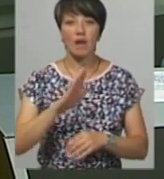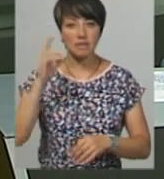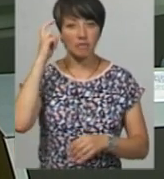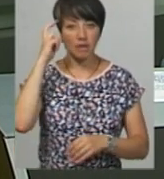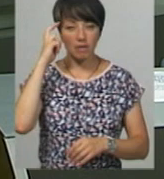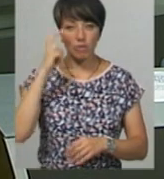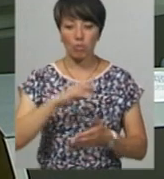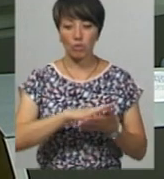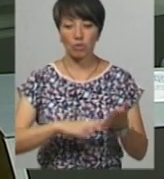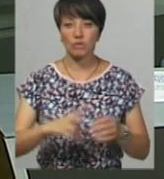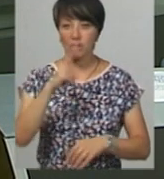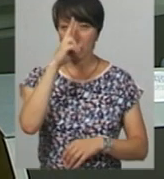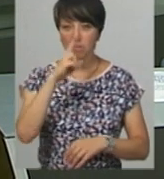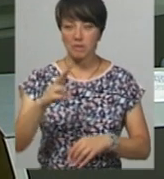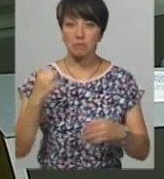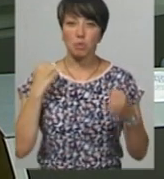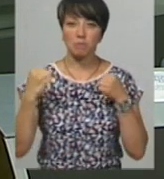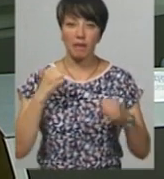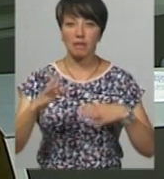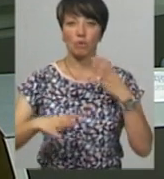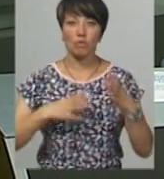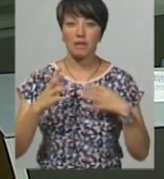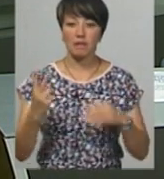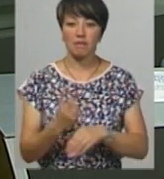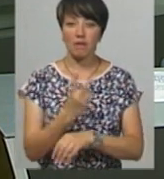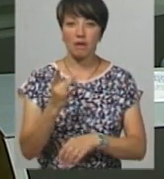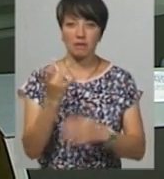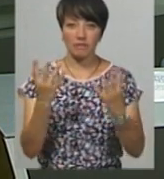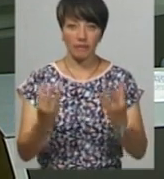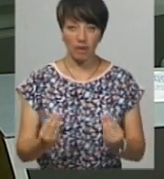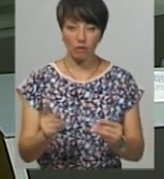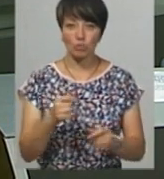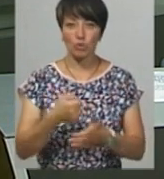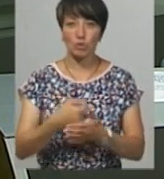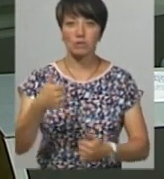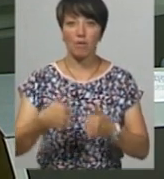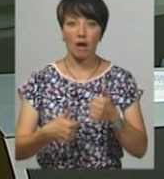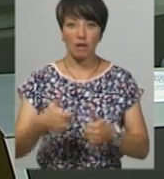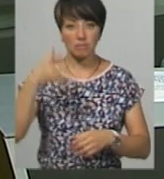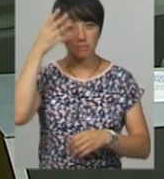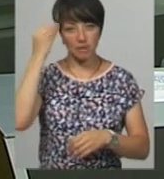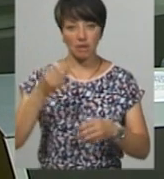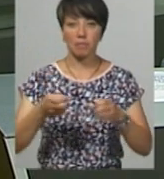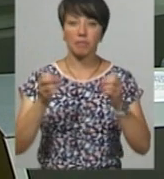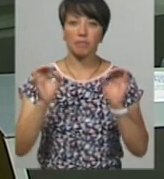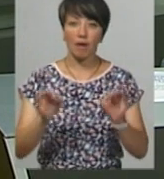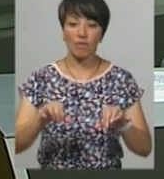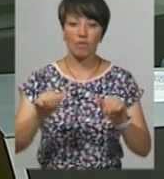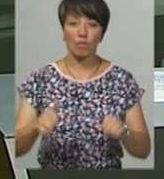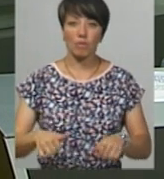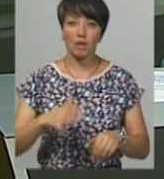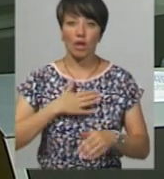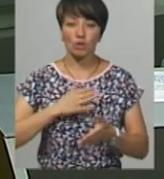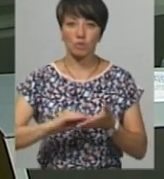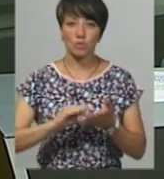Києві. Упродовж 2 місяців спортсмени тренуватимуться двічі на день, щоб до змагань набути належної форми. Сьогодні наша